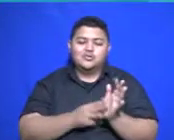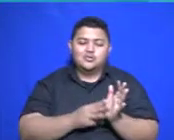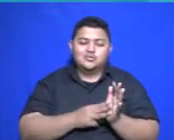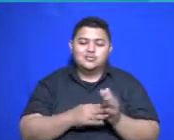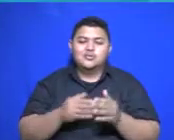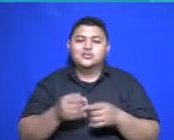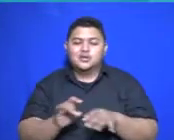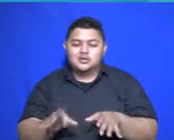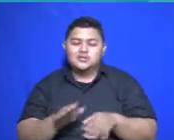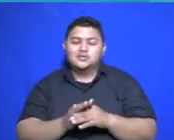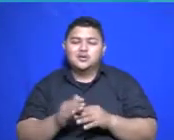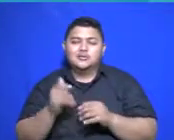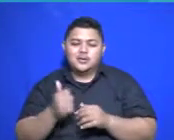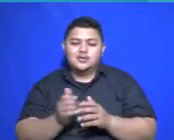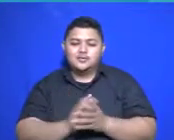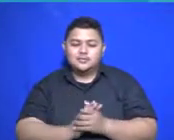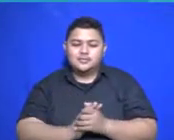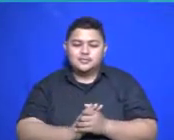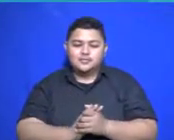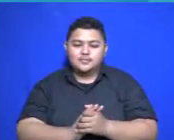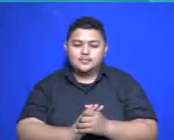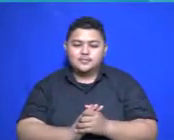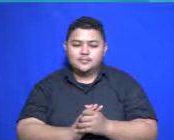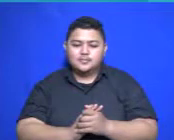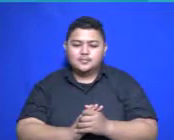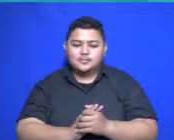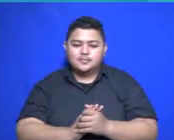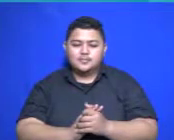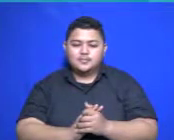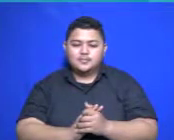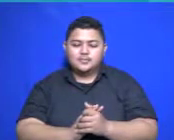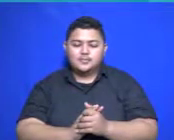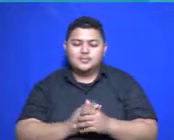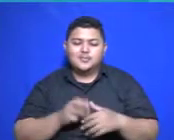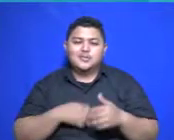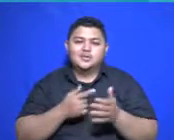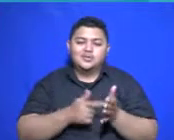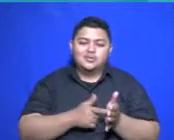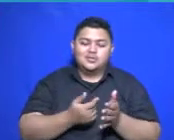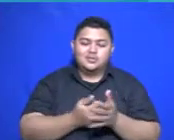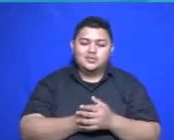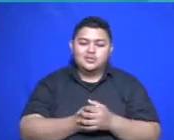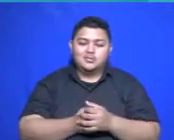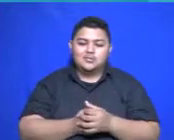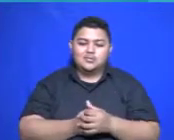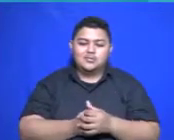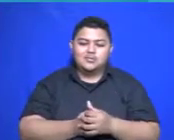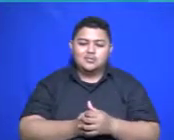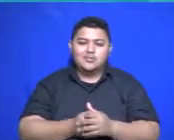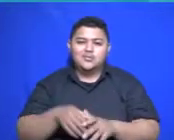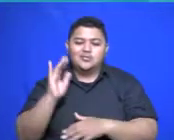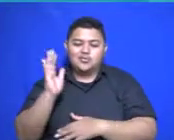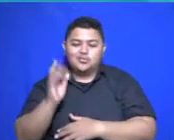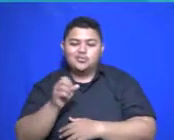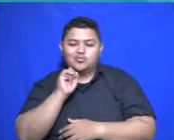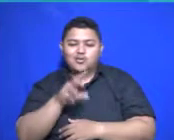bisa terselesaikan dengan baik. Dan animo masyarakat, kami ingat sekali di awal-awal kami dikomplain karena tidak ada penonton.